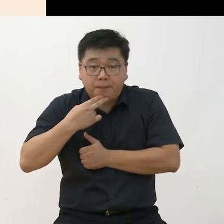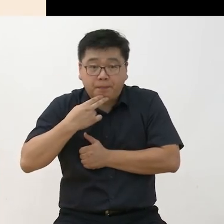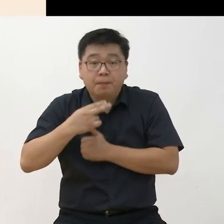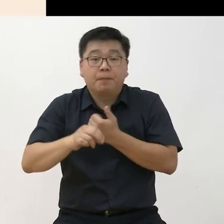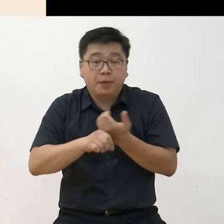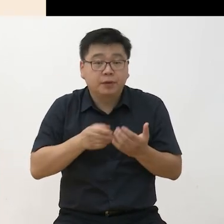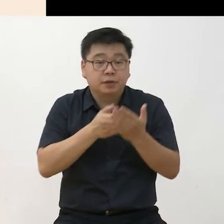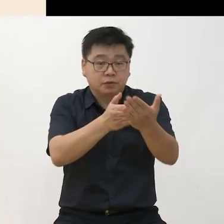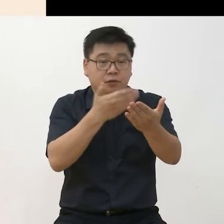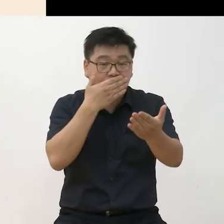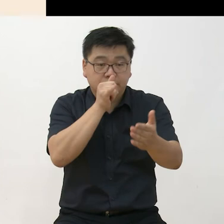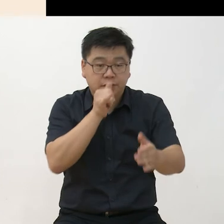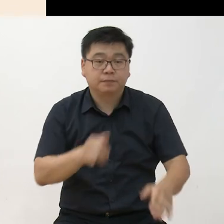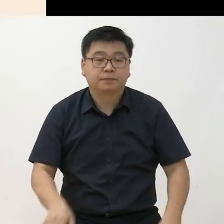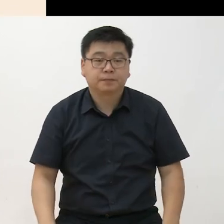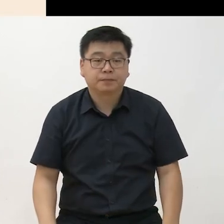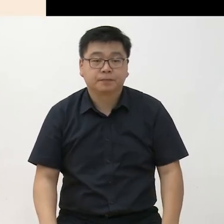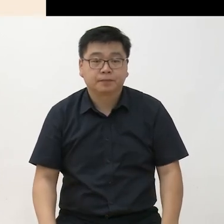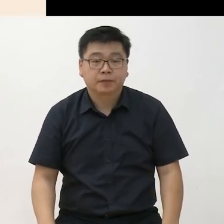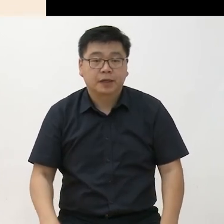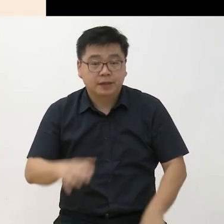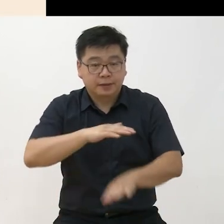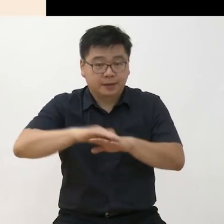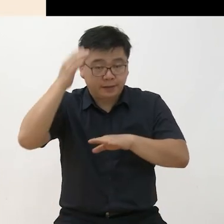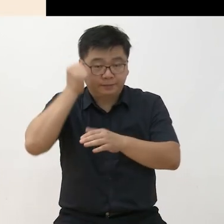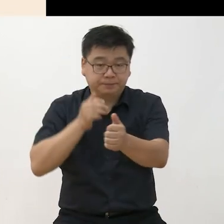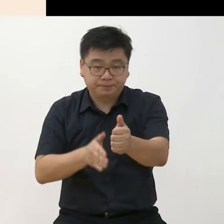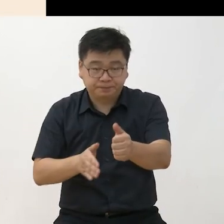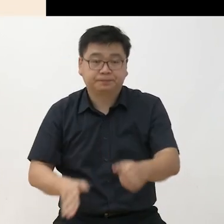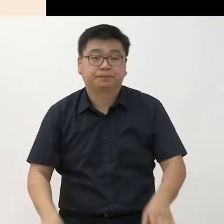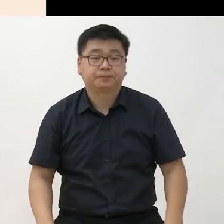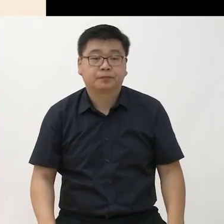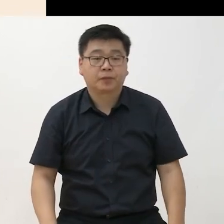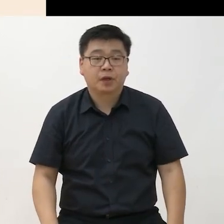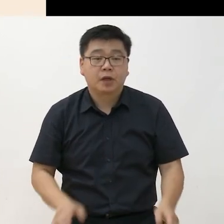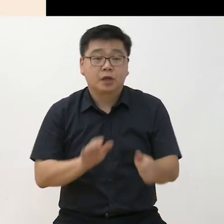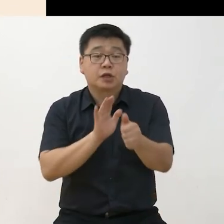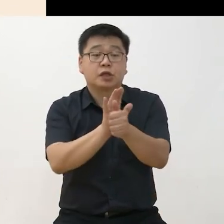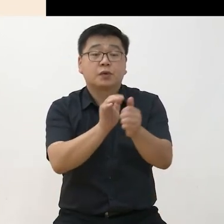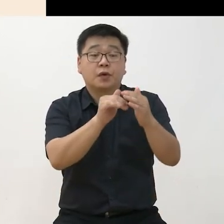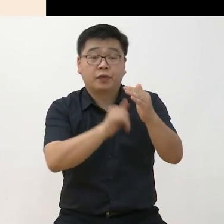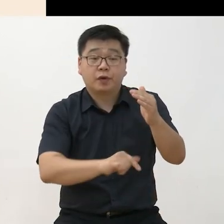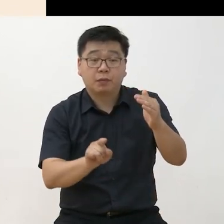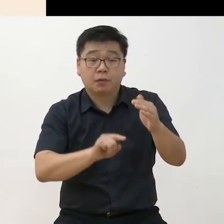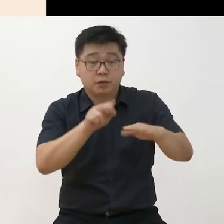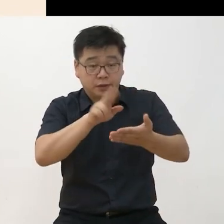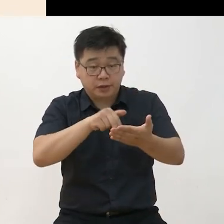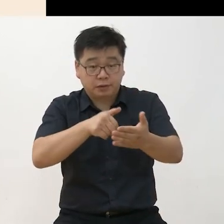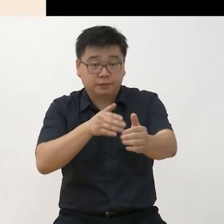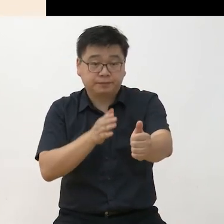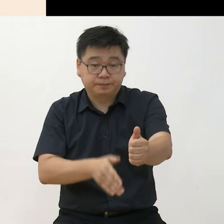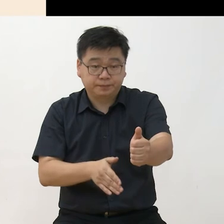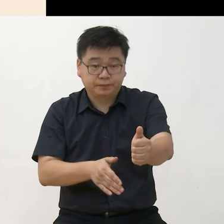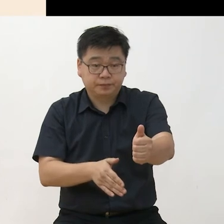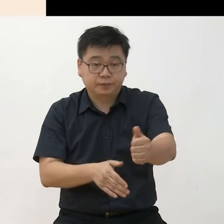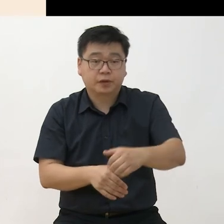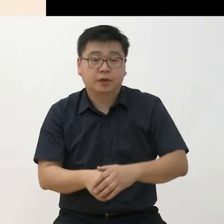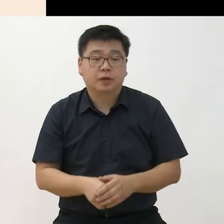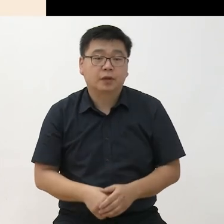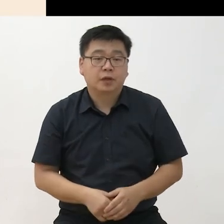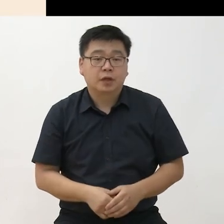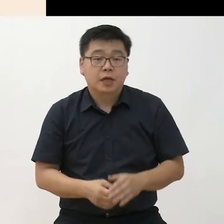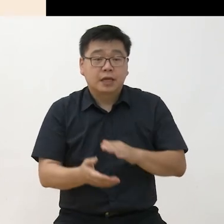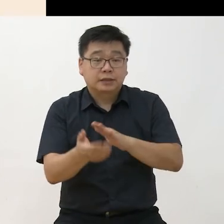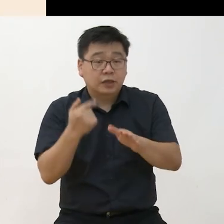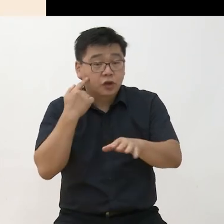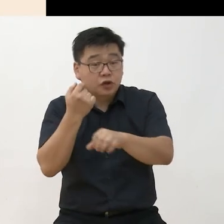할수 있습니다. 이 부분은 꼭 염두에 두시고요. 그리고 지원 내용은 이제 참고하시면 되겠습니다. 그래서 전시 사전 연구